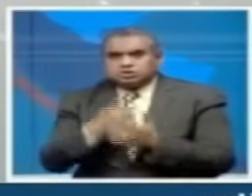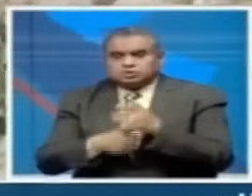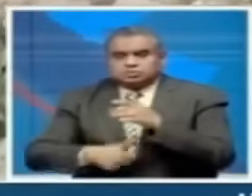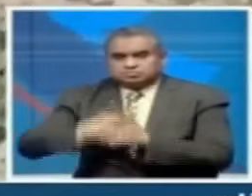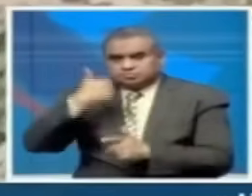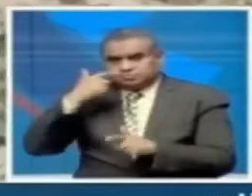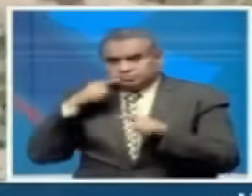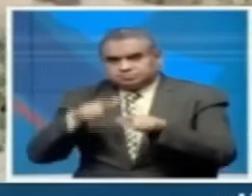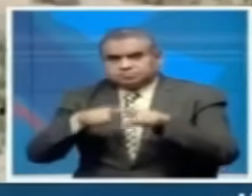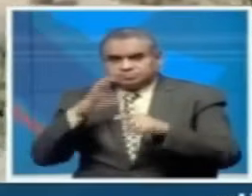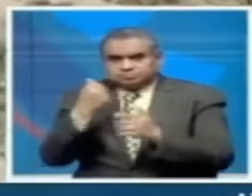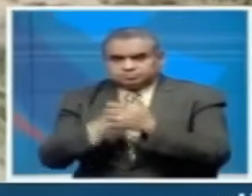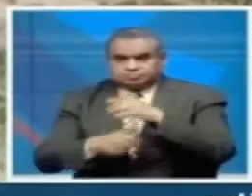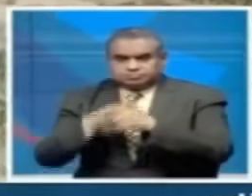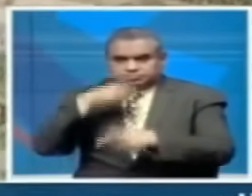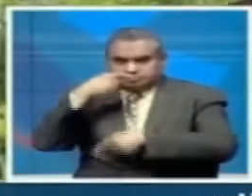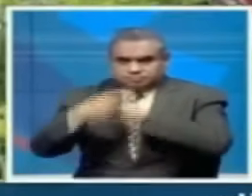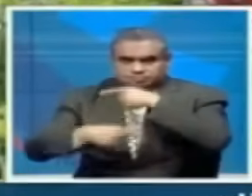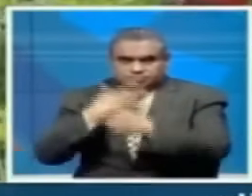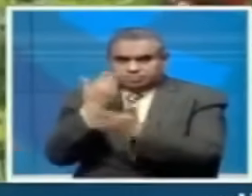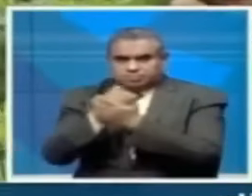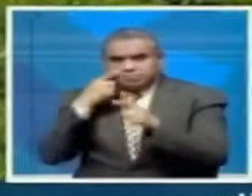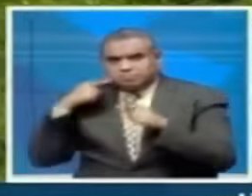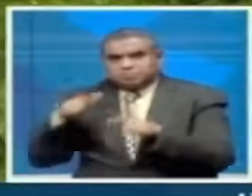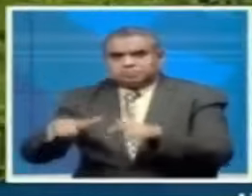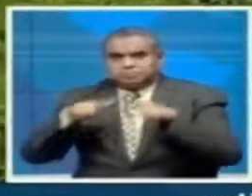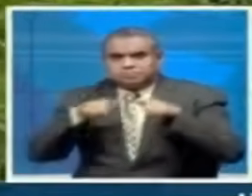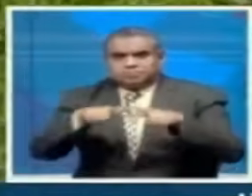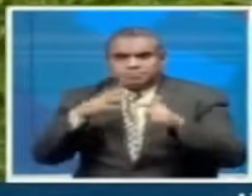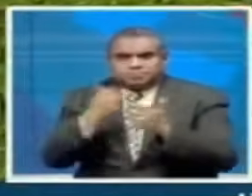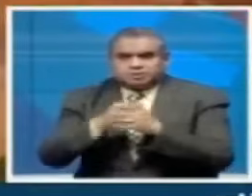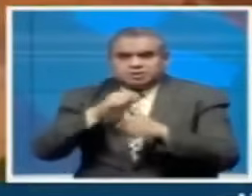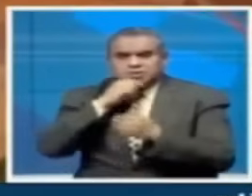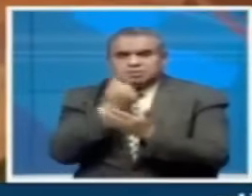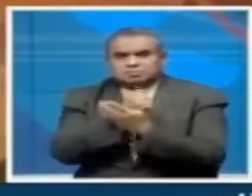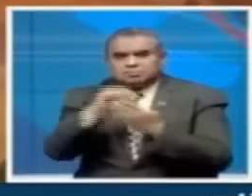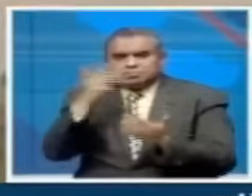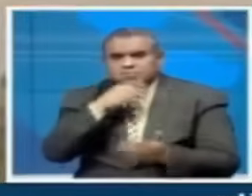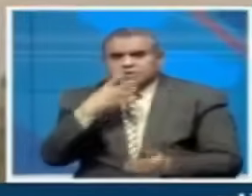23 نوفمبر 2023. وقد أسفرت نتائج المداهمة عن اكتشاف وتدمير